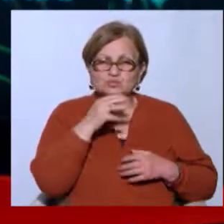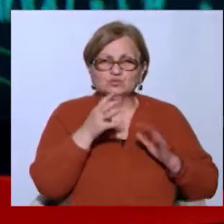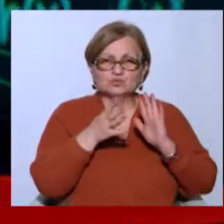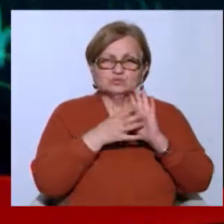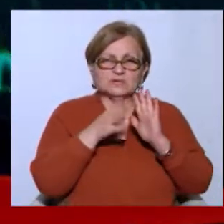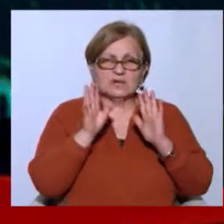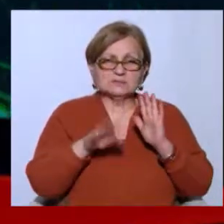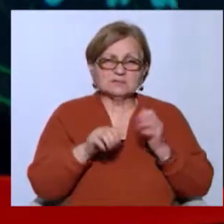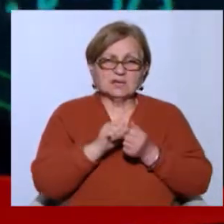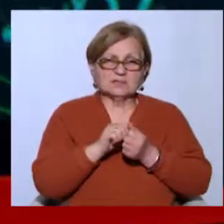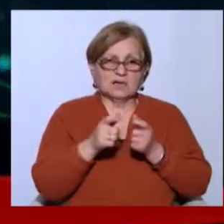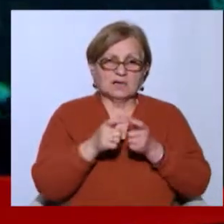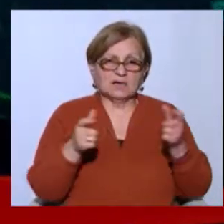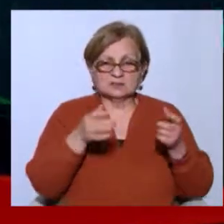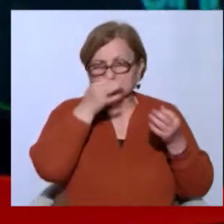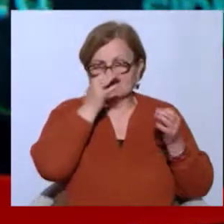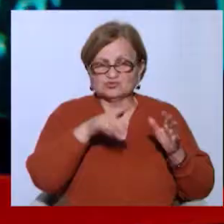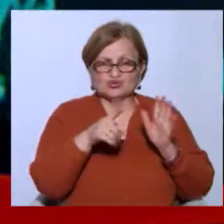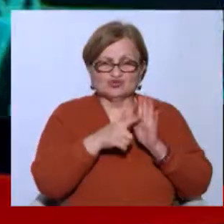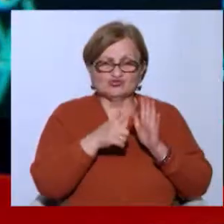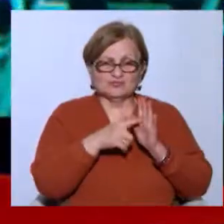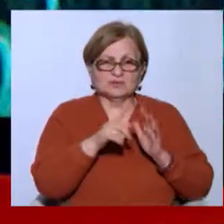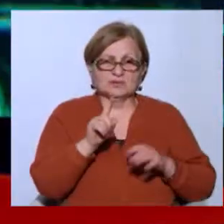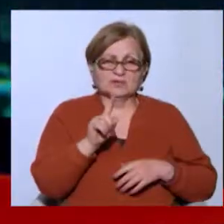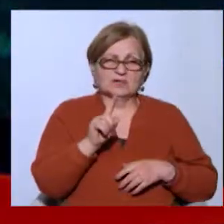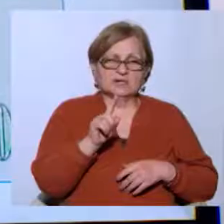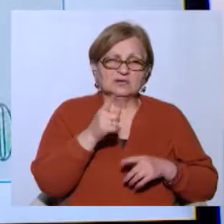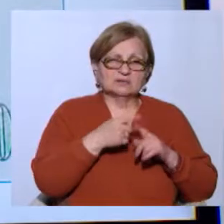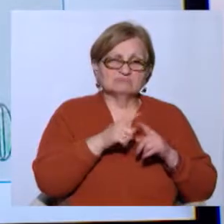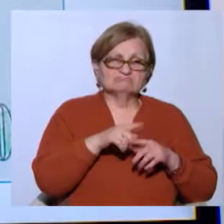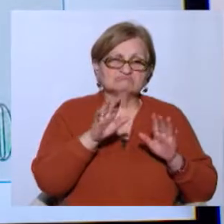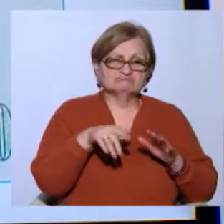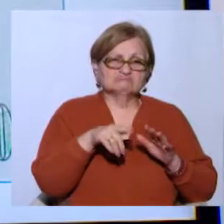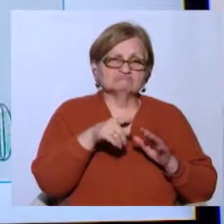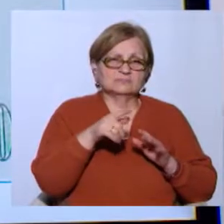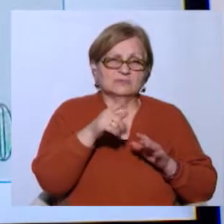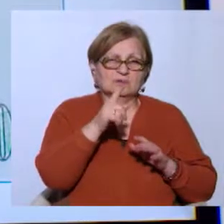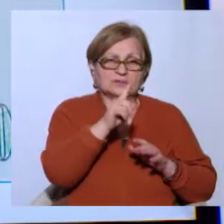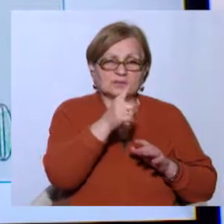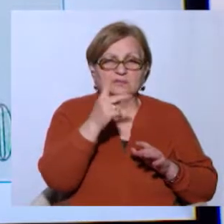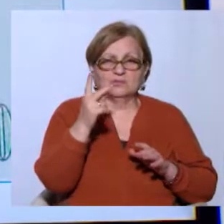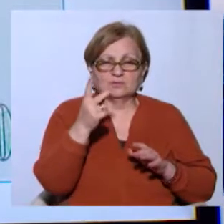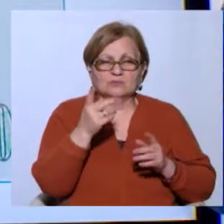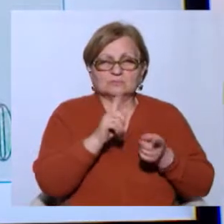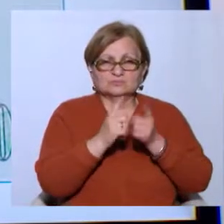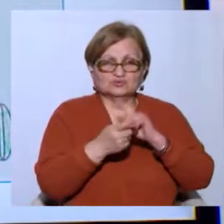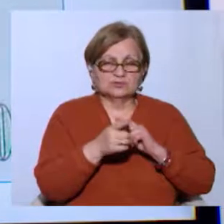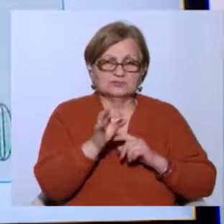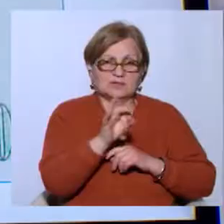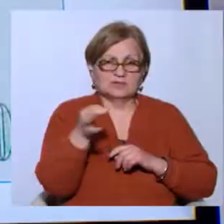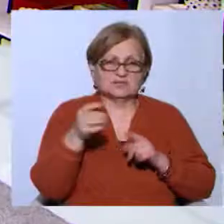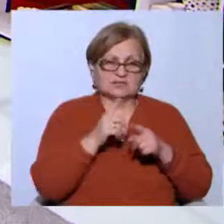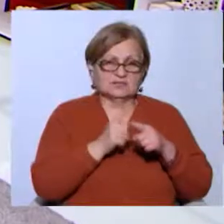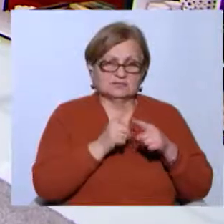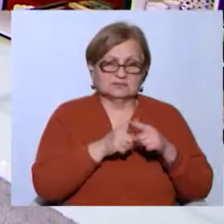ცალი, მაგრამ დაგვჭა 7. იმიტომ რომ 1 ლარიანები და 2 ლარიანები უკვე როგორც გითხარით, არის მონეტები. ახლავე გაჩვენებთ.